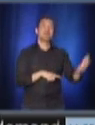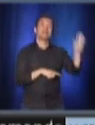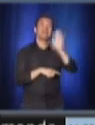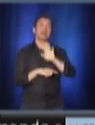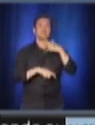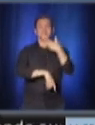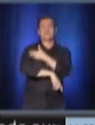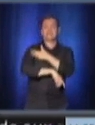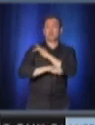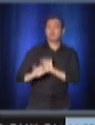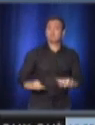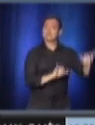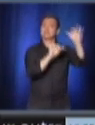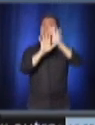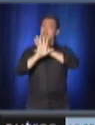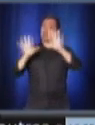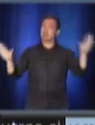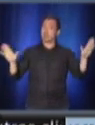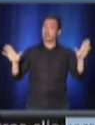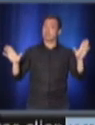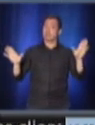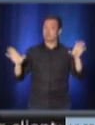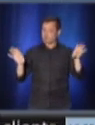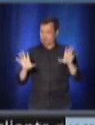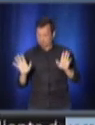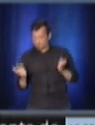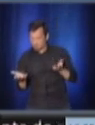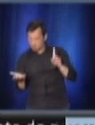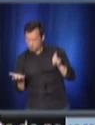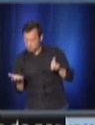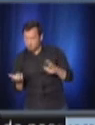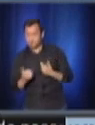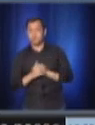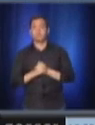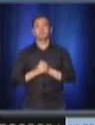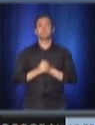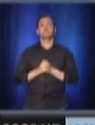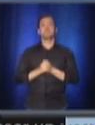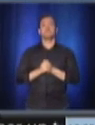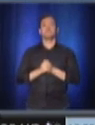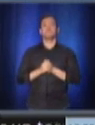experts ne le recommandent pas ici. La seule, à ma connaissance, la seule province qui opte pour